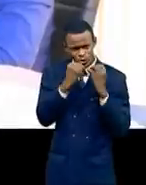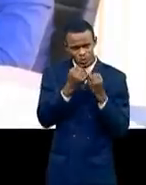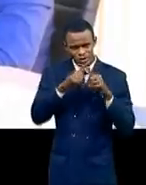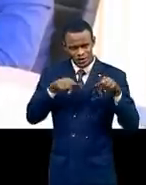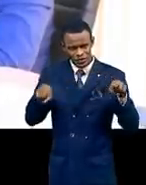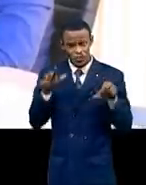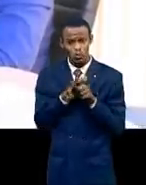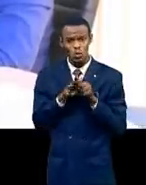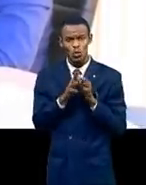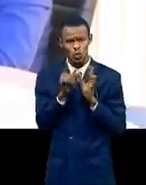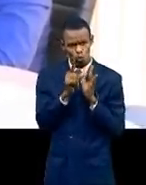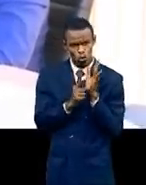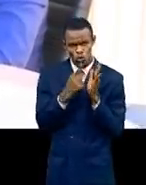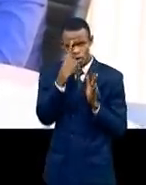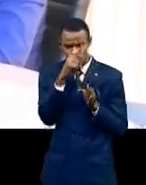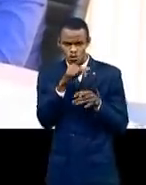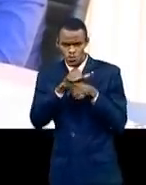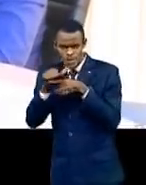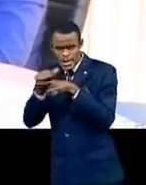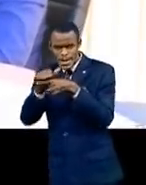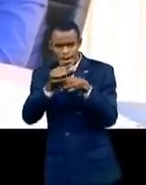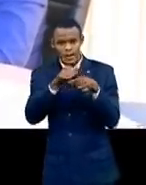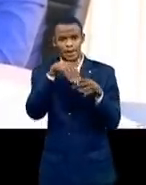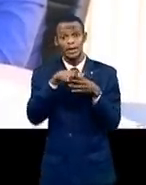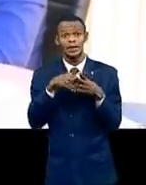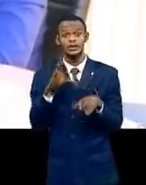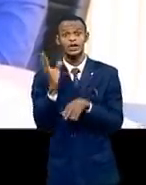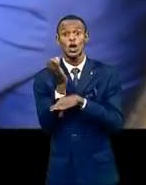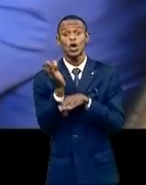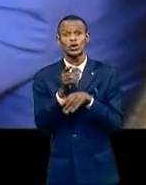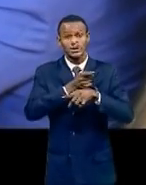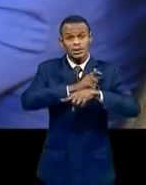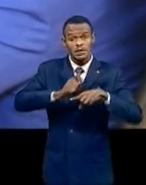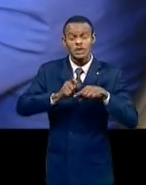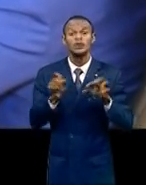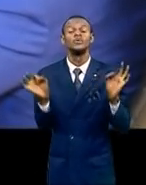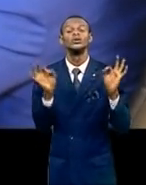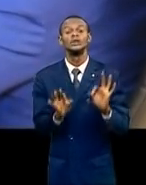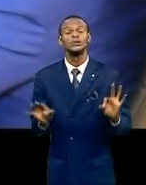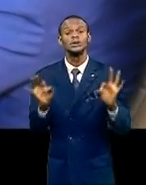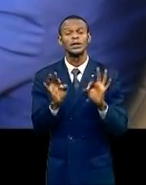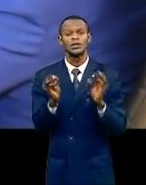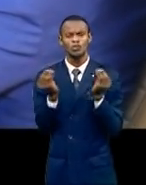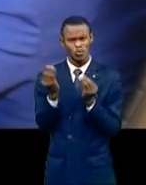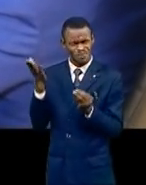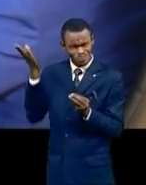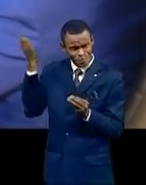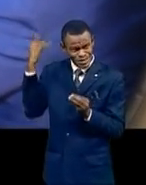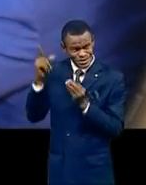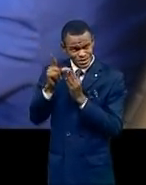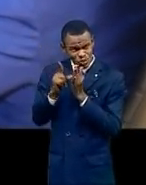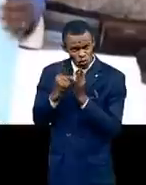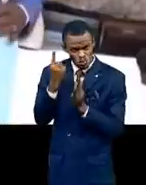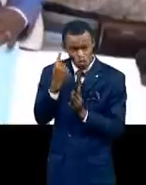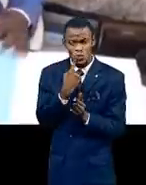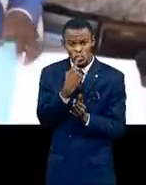bonne gouvernance adoptée par leurs conseils d'administration respectifs, suite de la note circulaire de la lettre qu'il avait